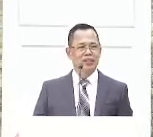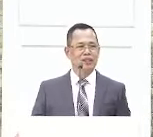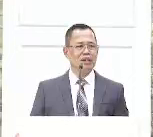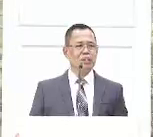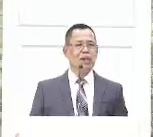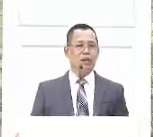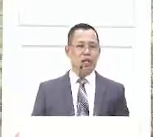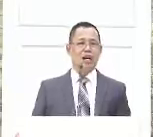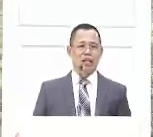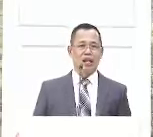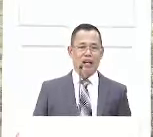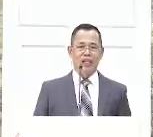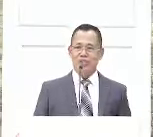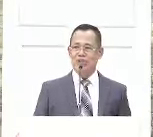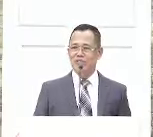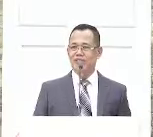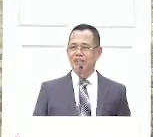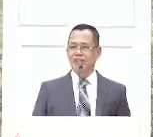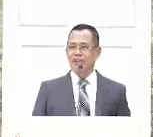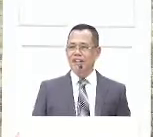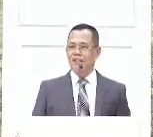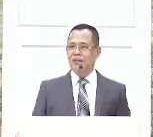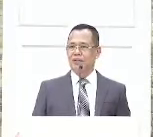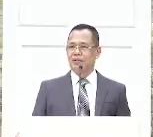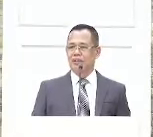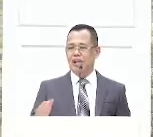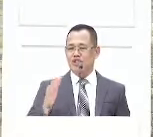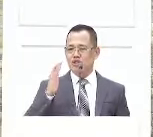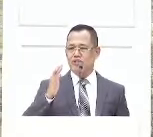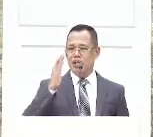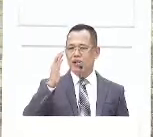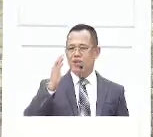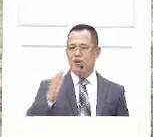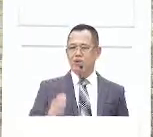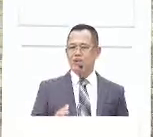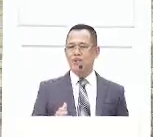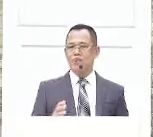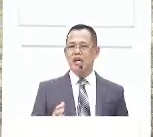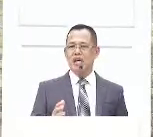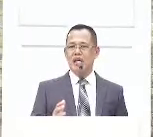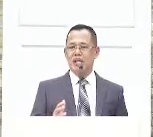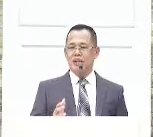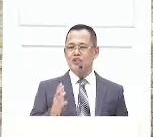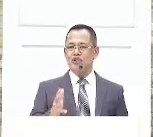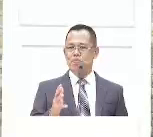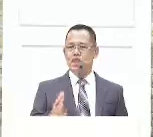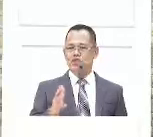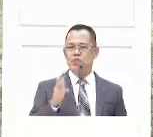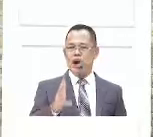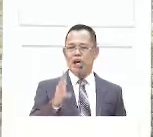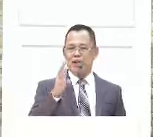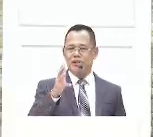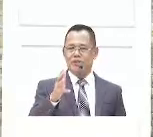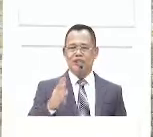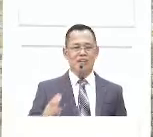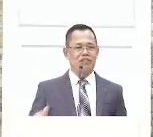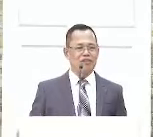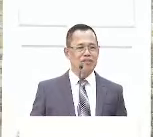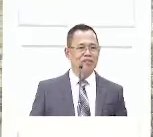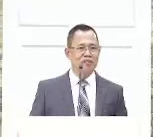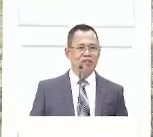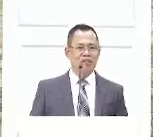ninyo pero kilalang kilala ka ng Diyos so as you sing that song You should be there should be a smile on your